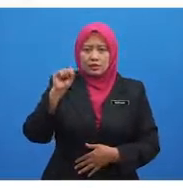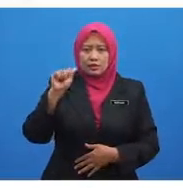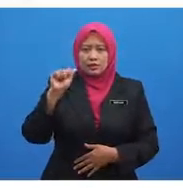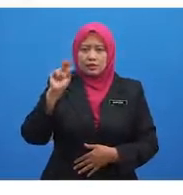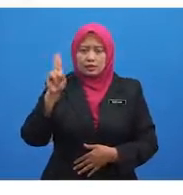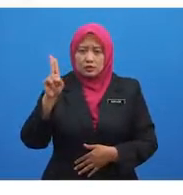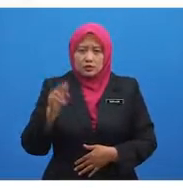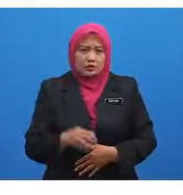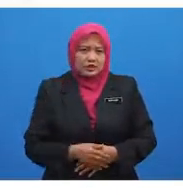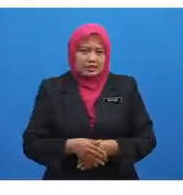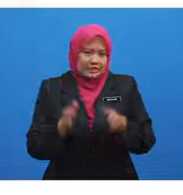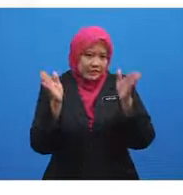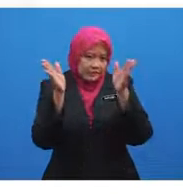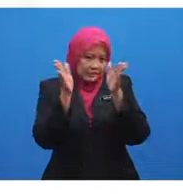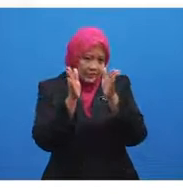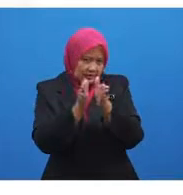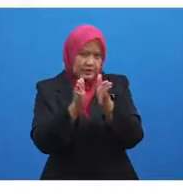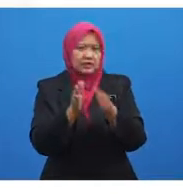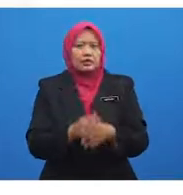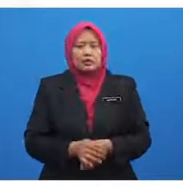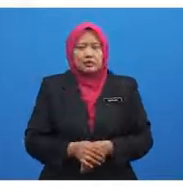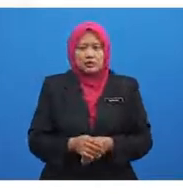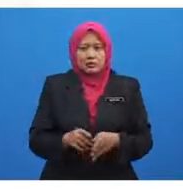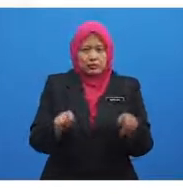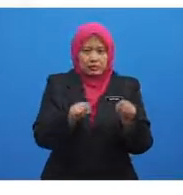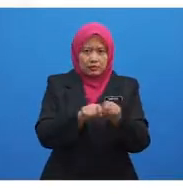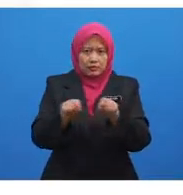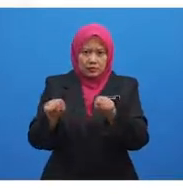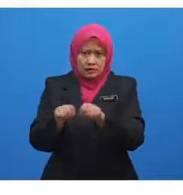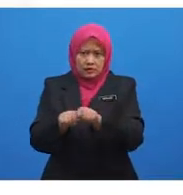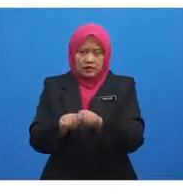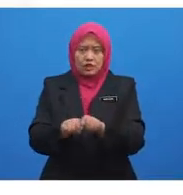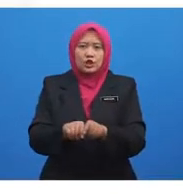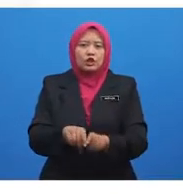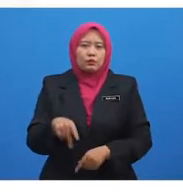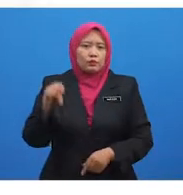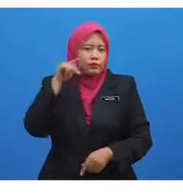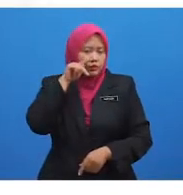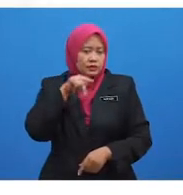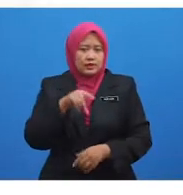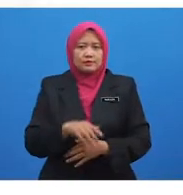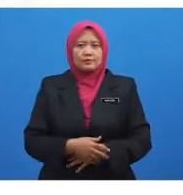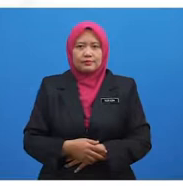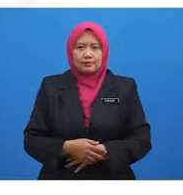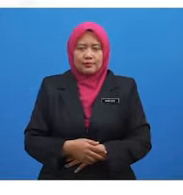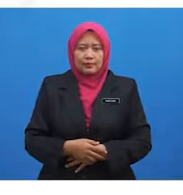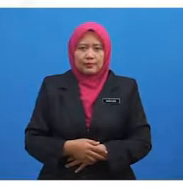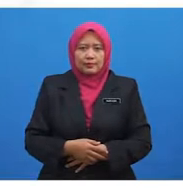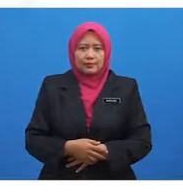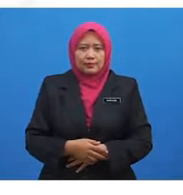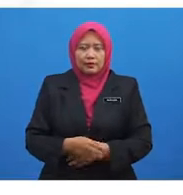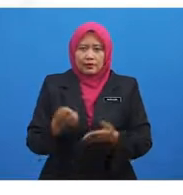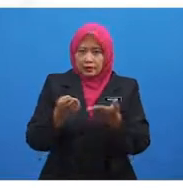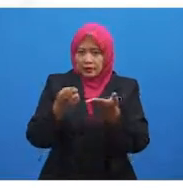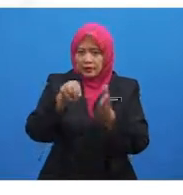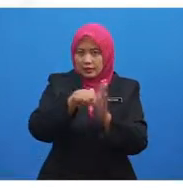seperti puteri menyembah dan lentik seperti helang berbega. Pelbagai corak direka pada